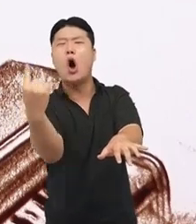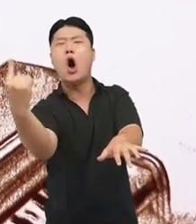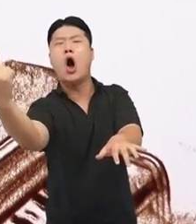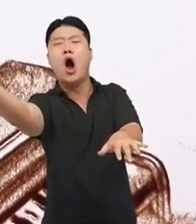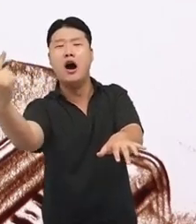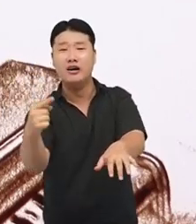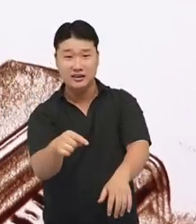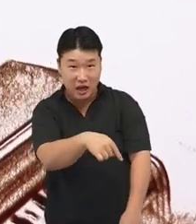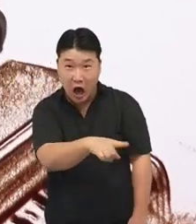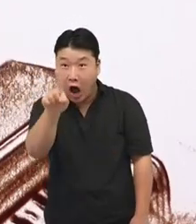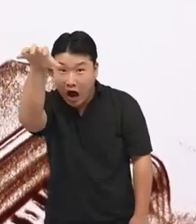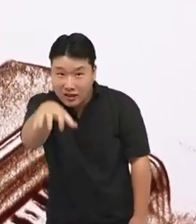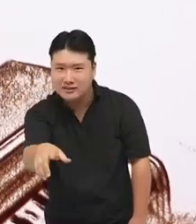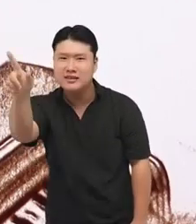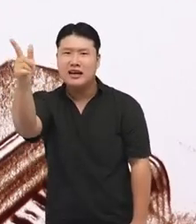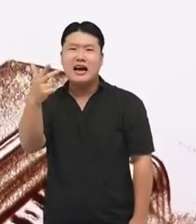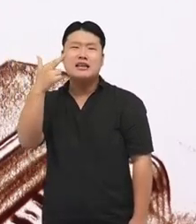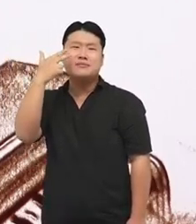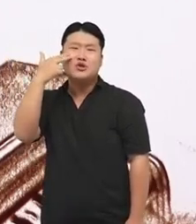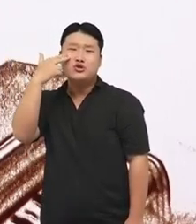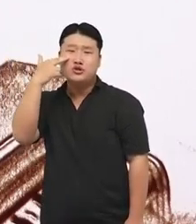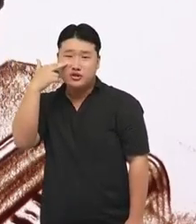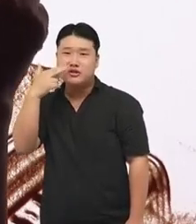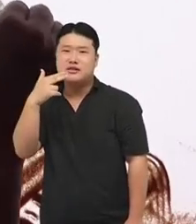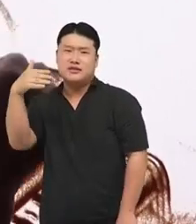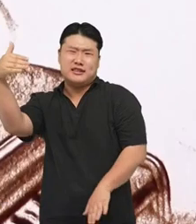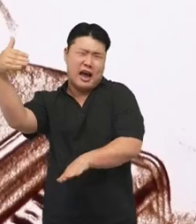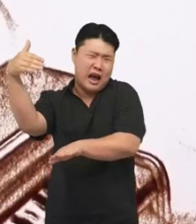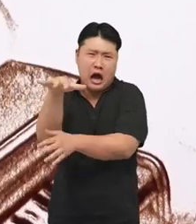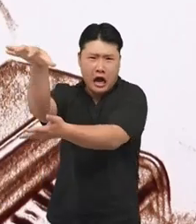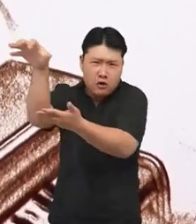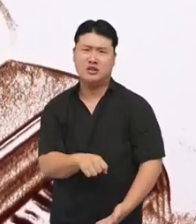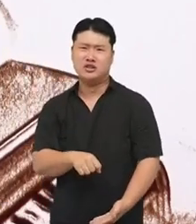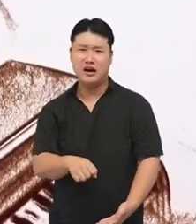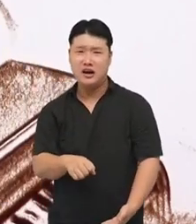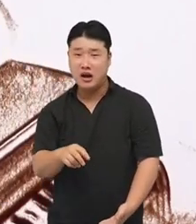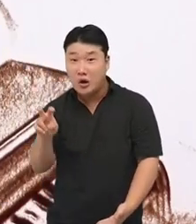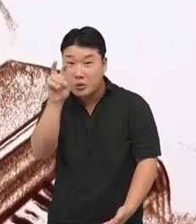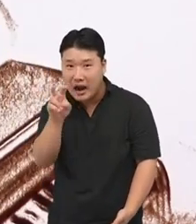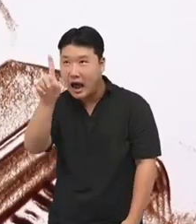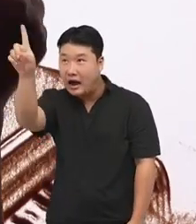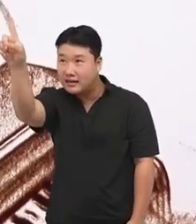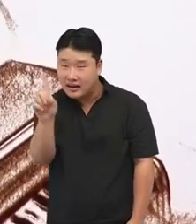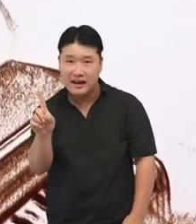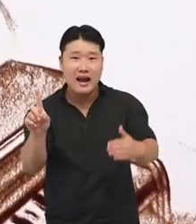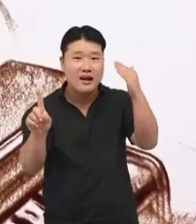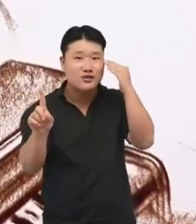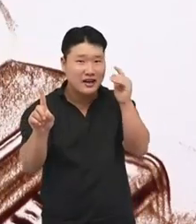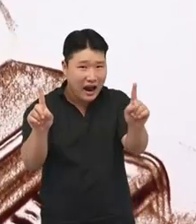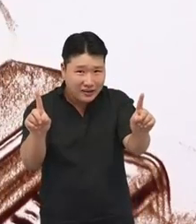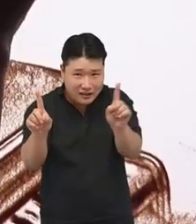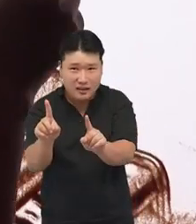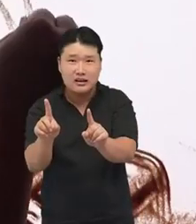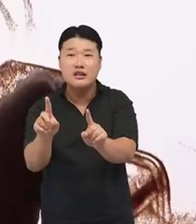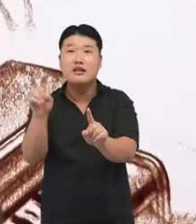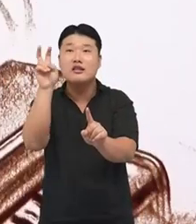바다 건너 미국 노래 한 곡과 여기서 배운 조선 노래 한 곡을 들려준다고 하니 다들 귀를 씻고 잘 들으시오.